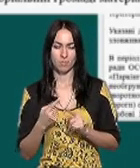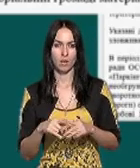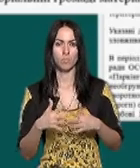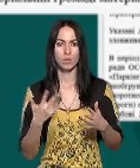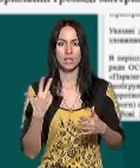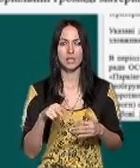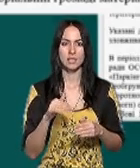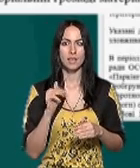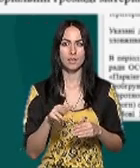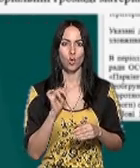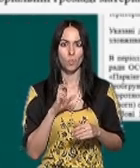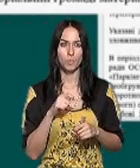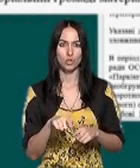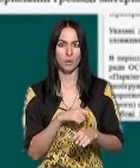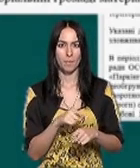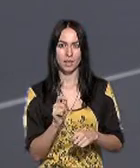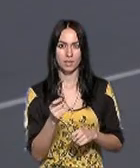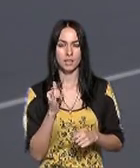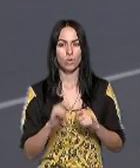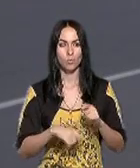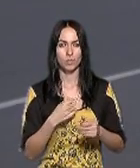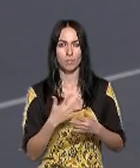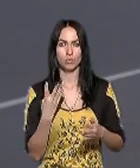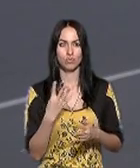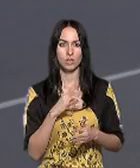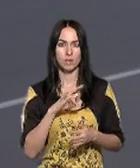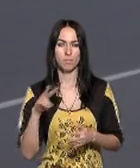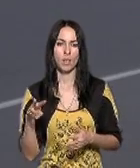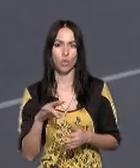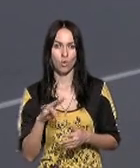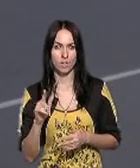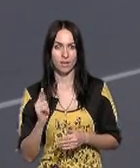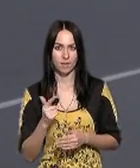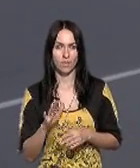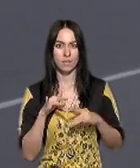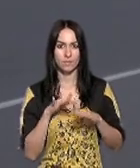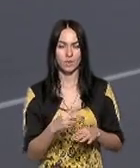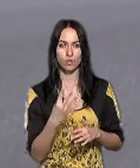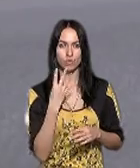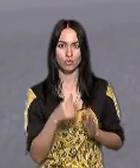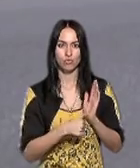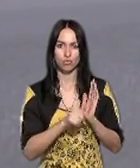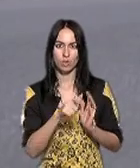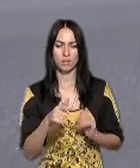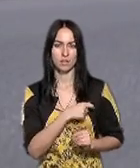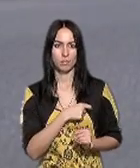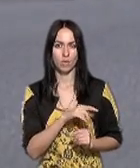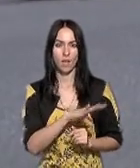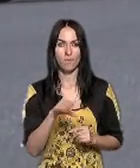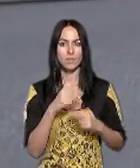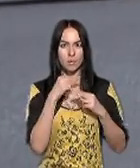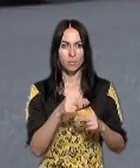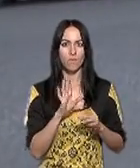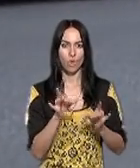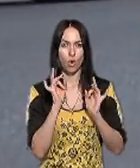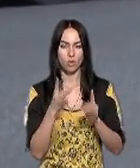і збитків більш як 4 мільйони гривень. У справі фігурують 6 посадовців. Усіх підозрюють у розтраті в особливо великих розмірах.